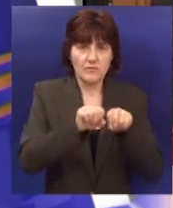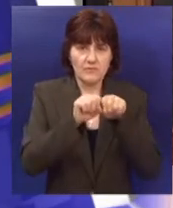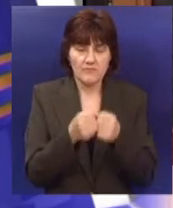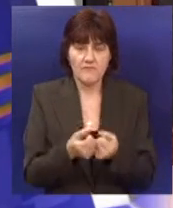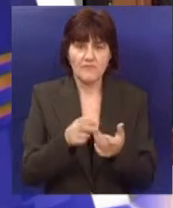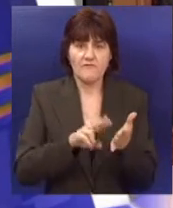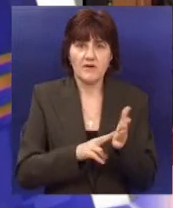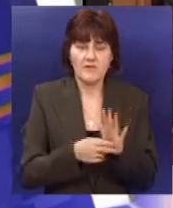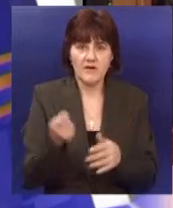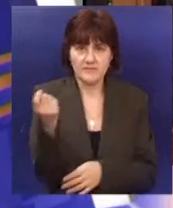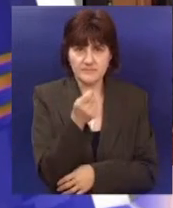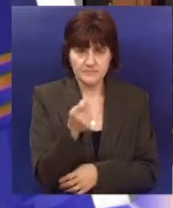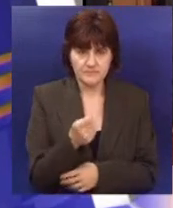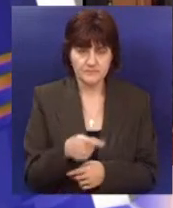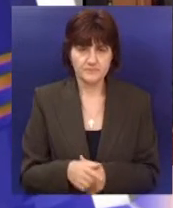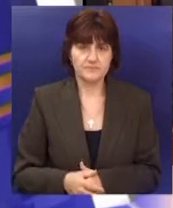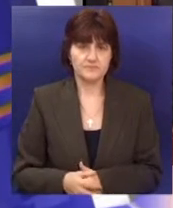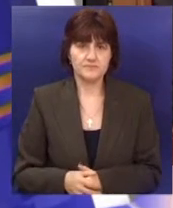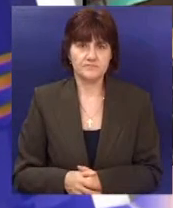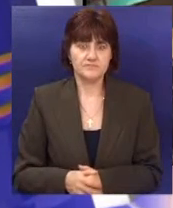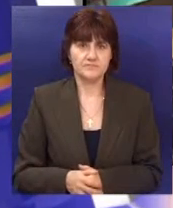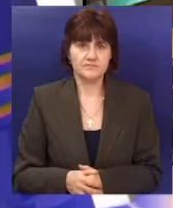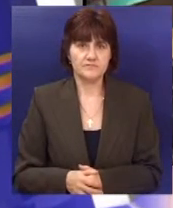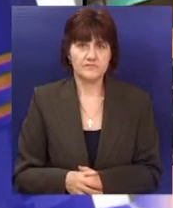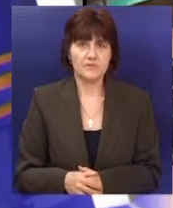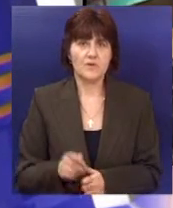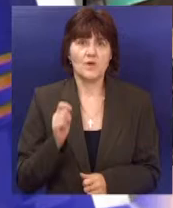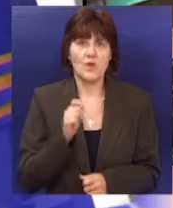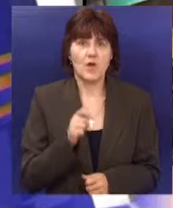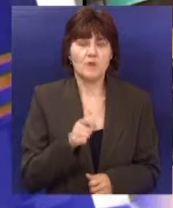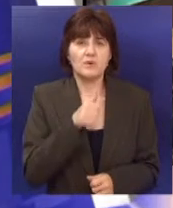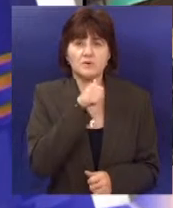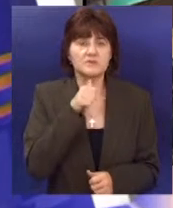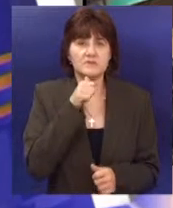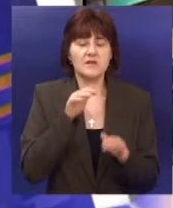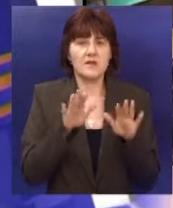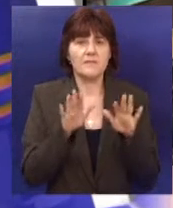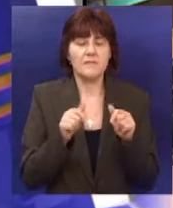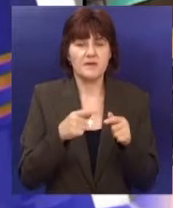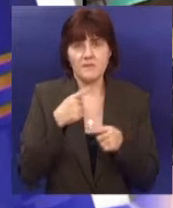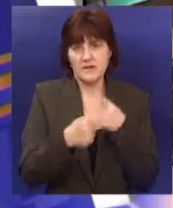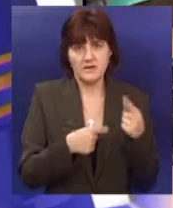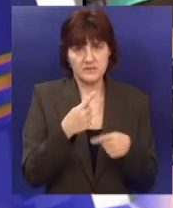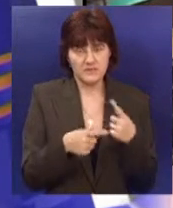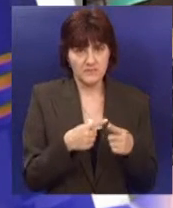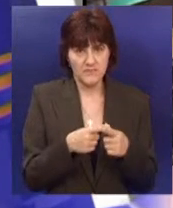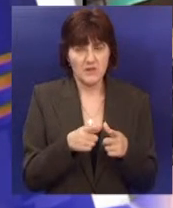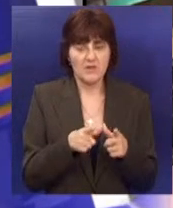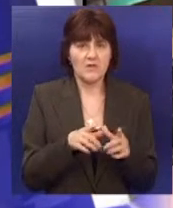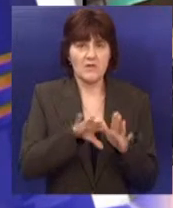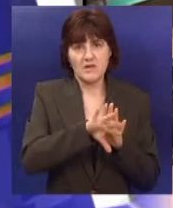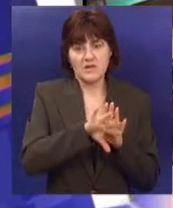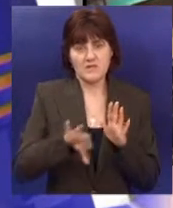primjena plana i sve što ovdje piše se ne odnosi na tu parcelu. Odbornici su usvojili izradu izmene plana